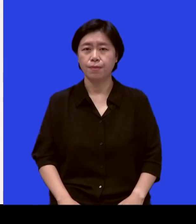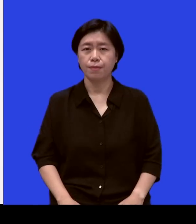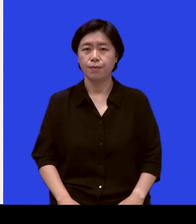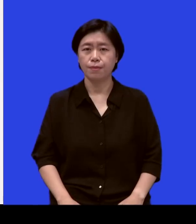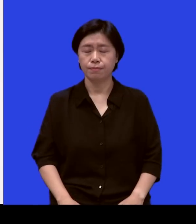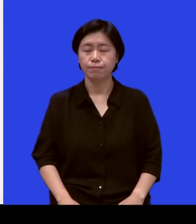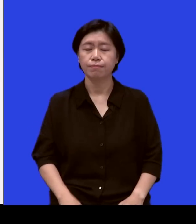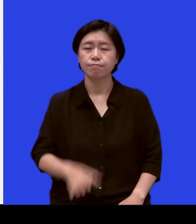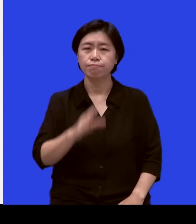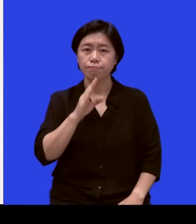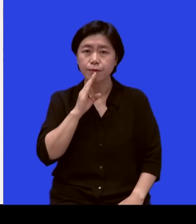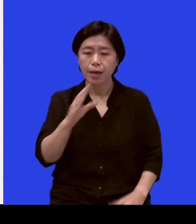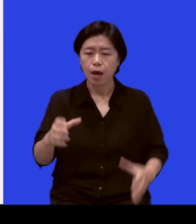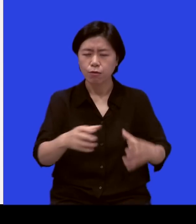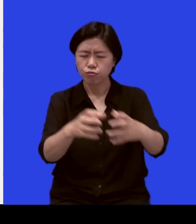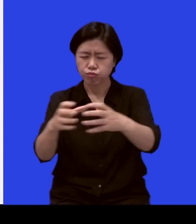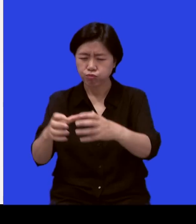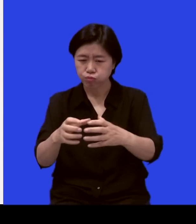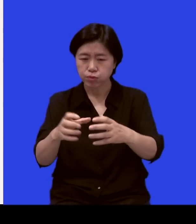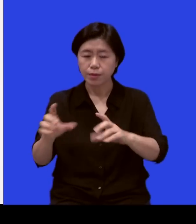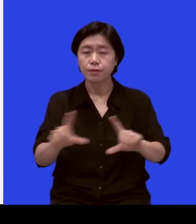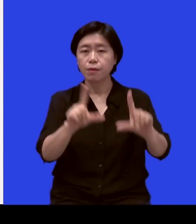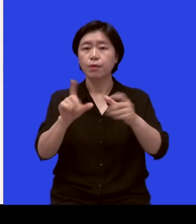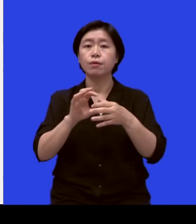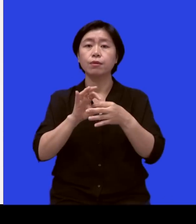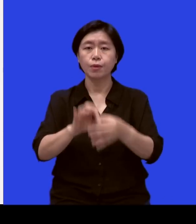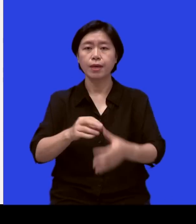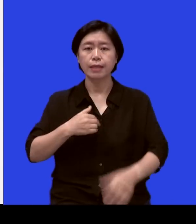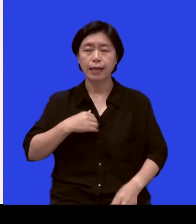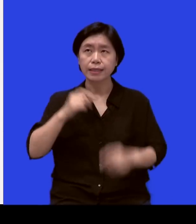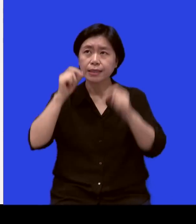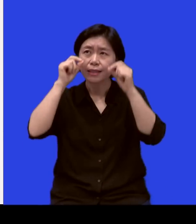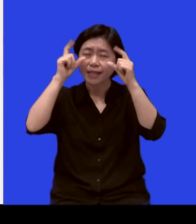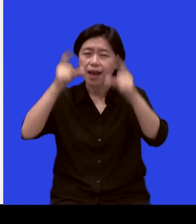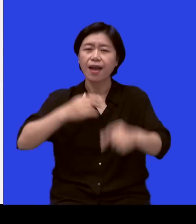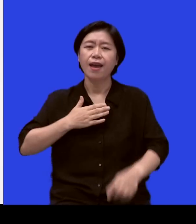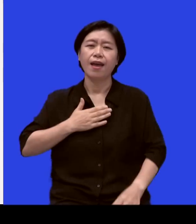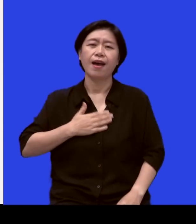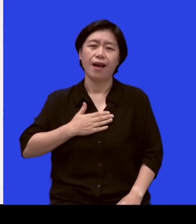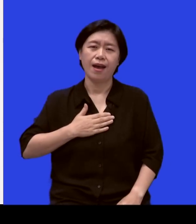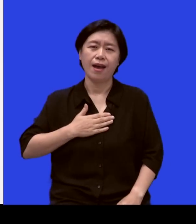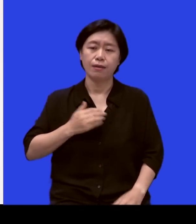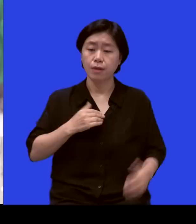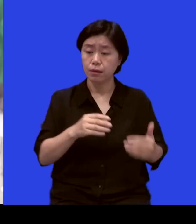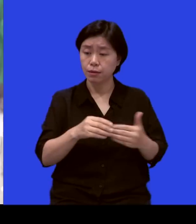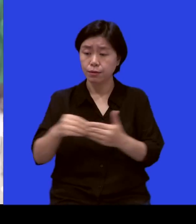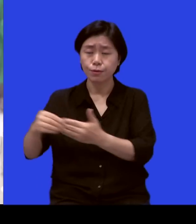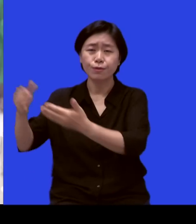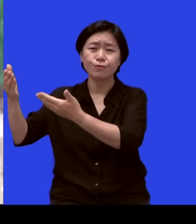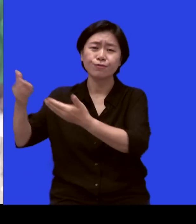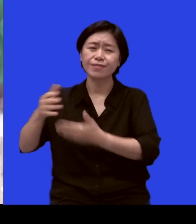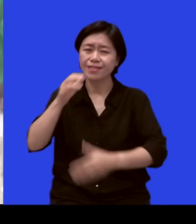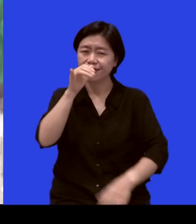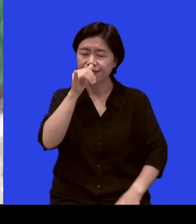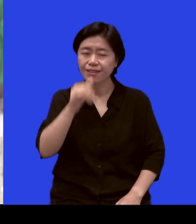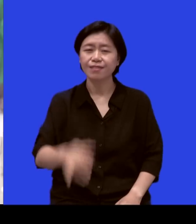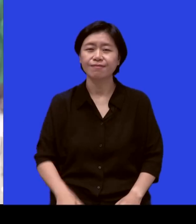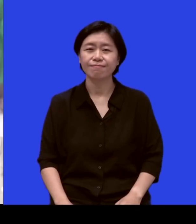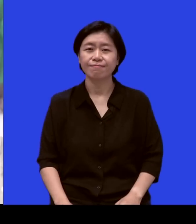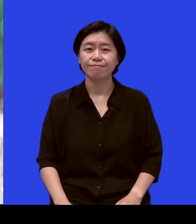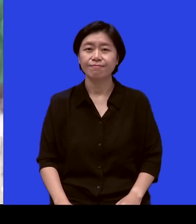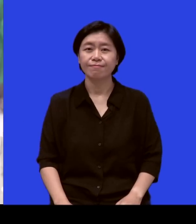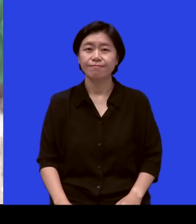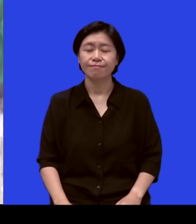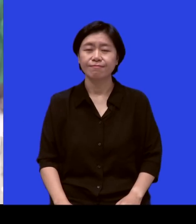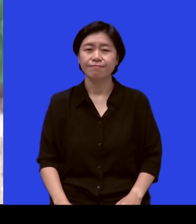이 형제들과 더불어 지내면서 깨달았고 저에게 그런 인도하심이 있었기 때문에 저는